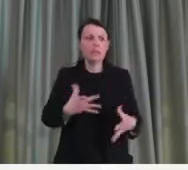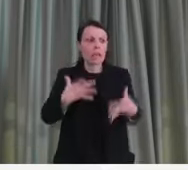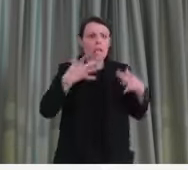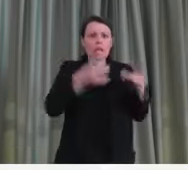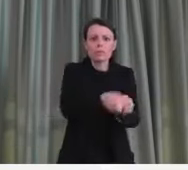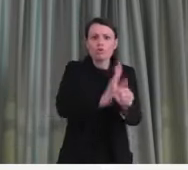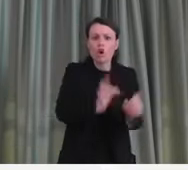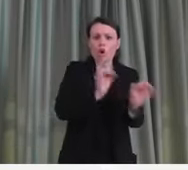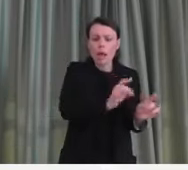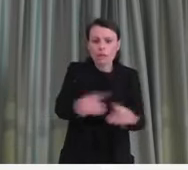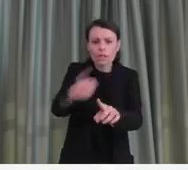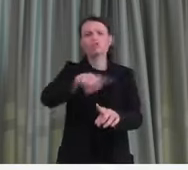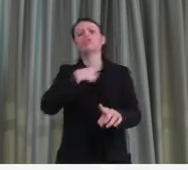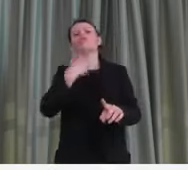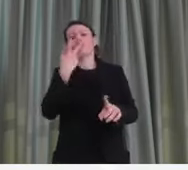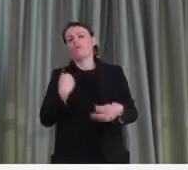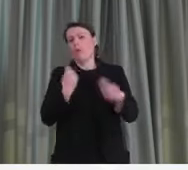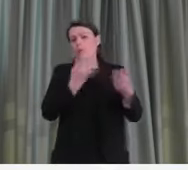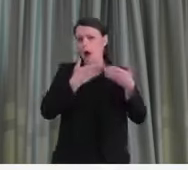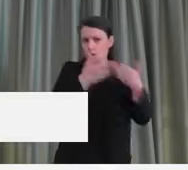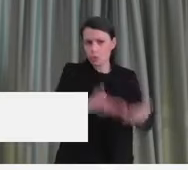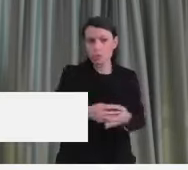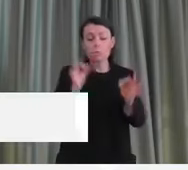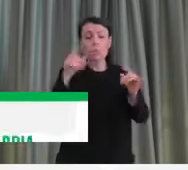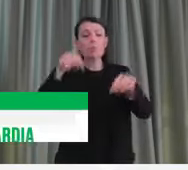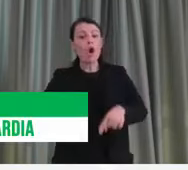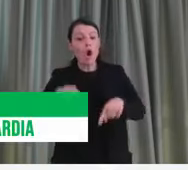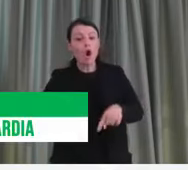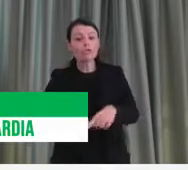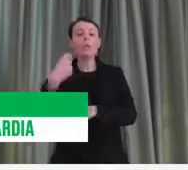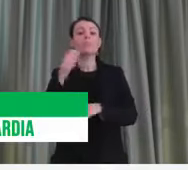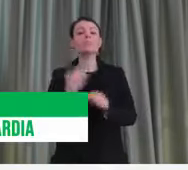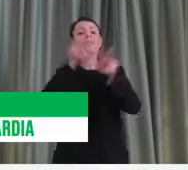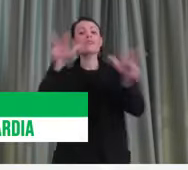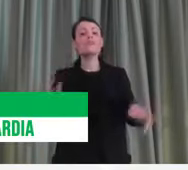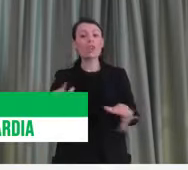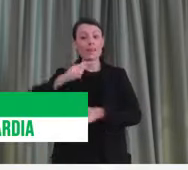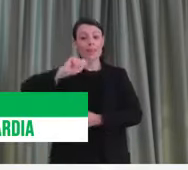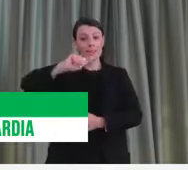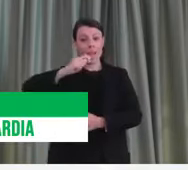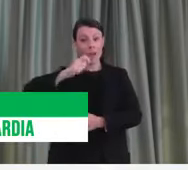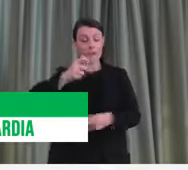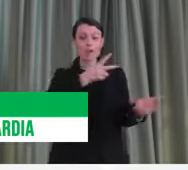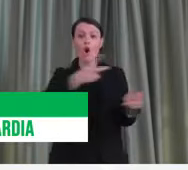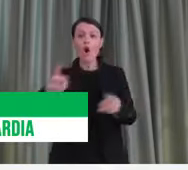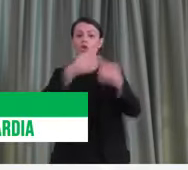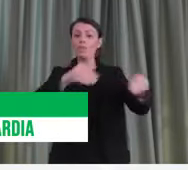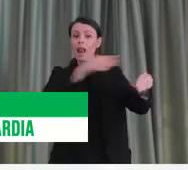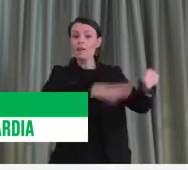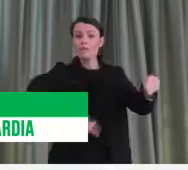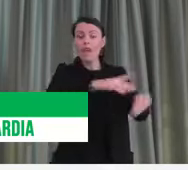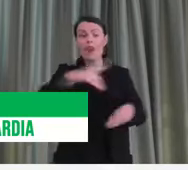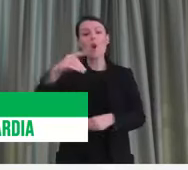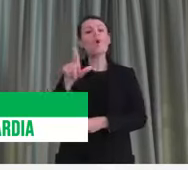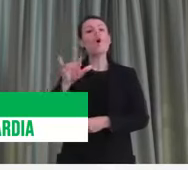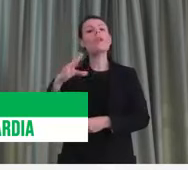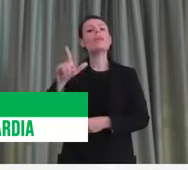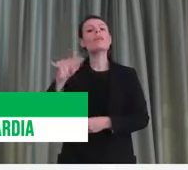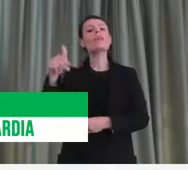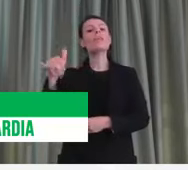dal presidente fontana il le chiavi dell'ospedale in fiera al policlinico di milano quindi al